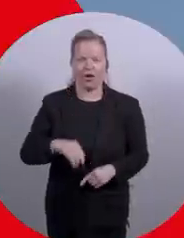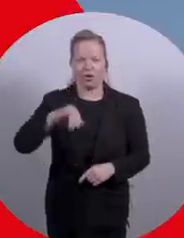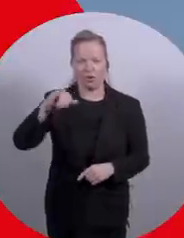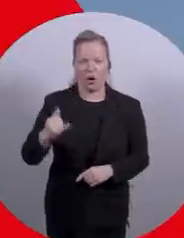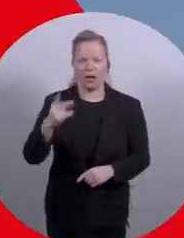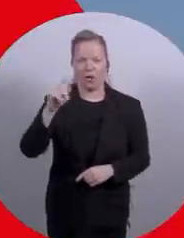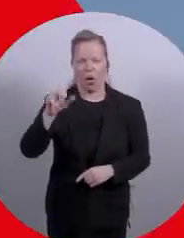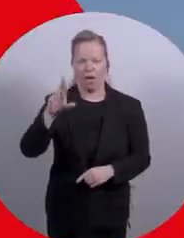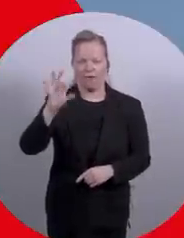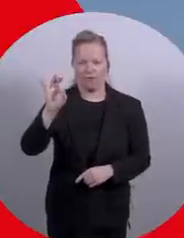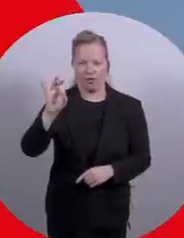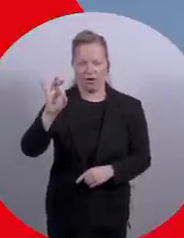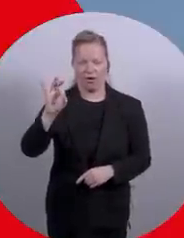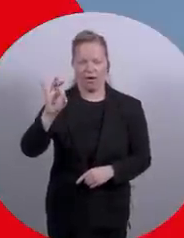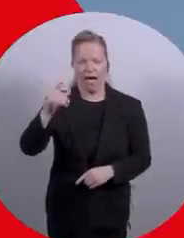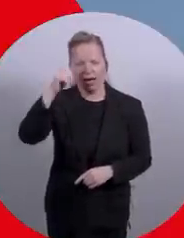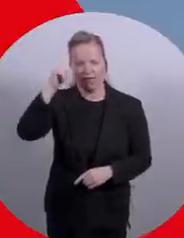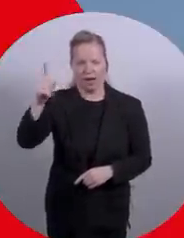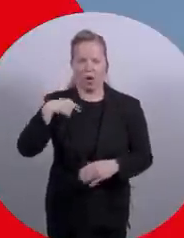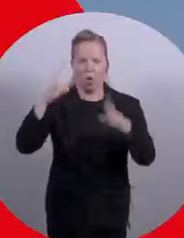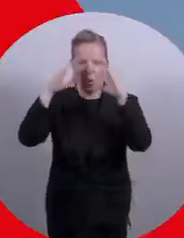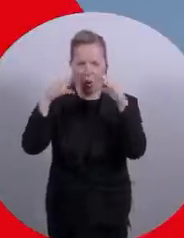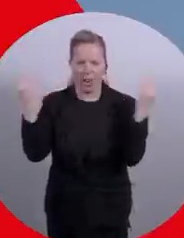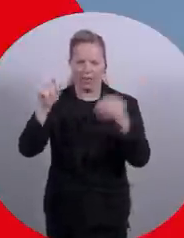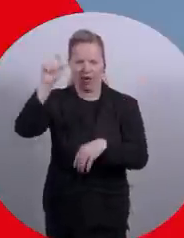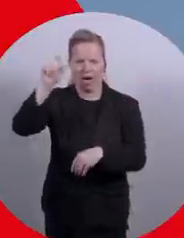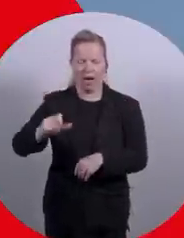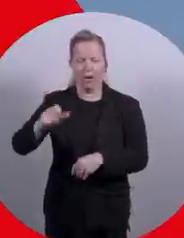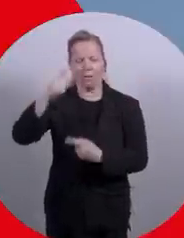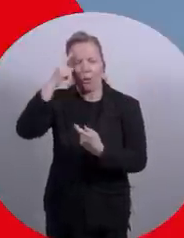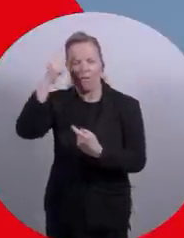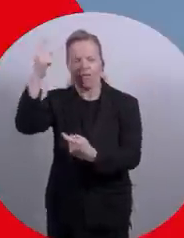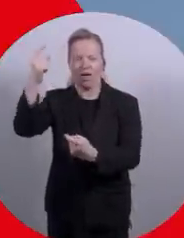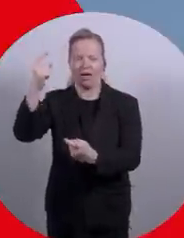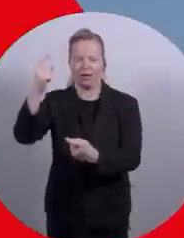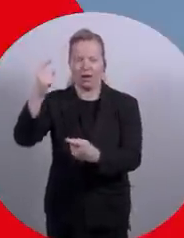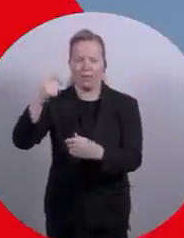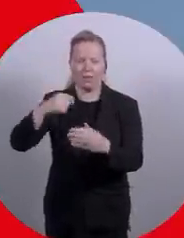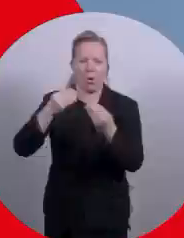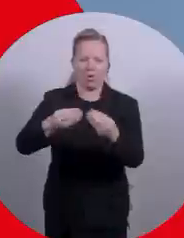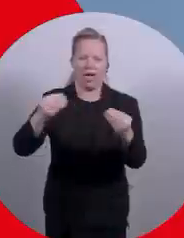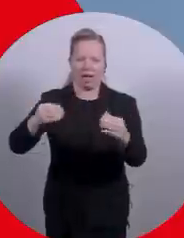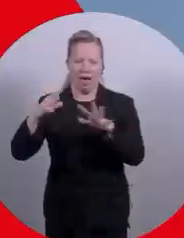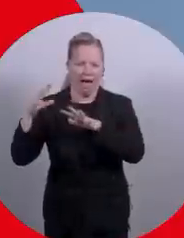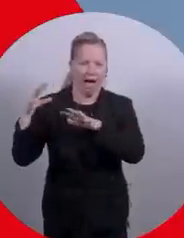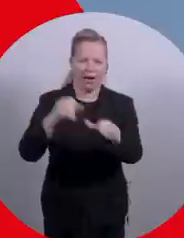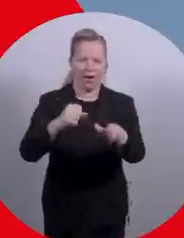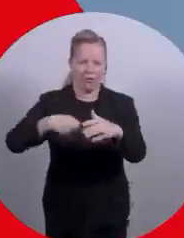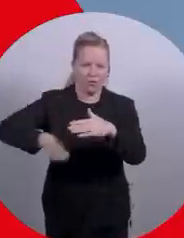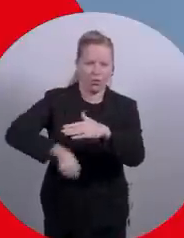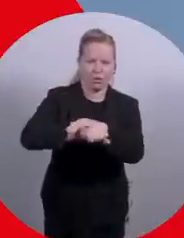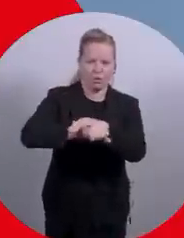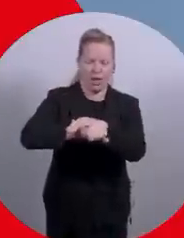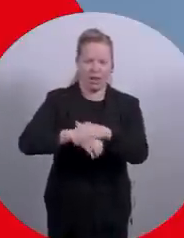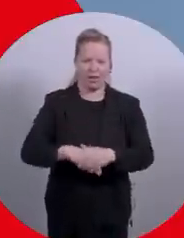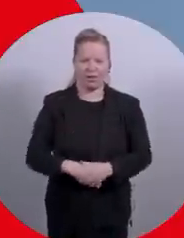Käufer Holländer der Prophet des modernen angriffsfußballs weil es so sollte